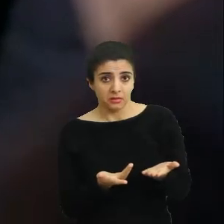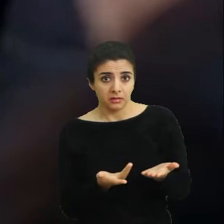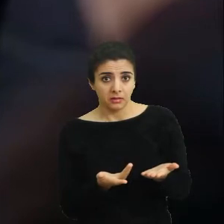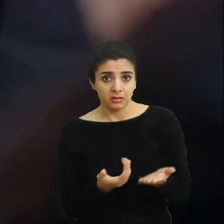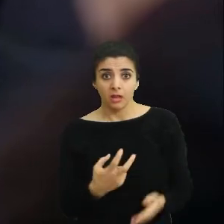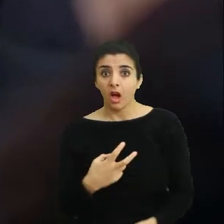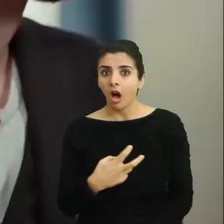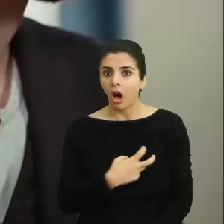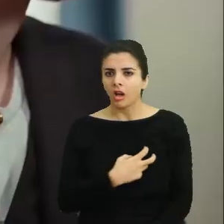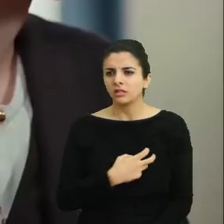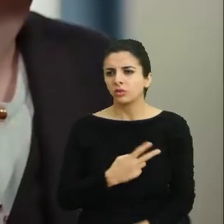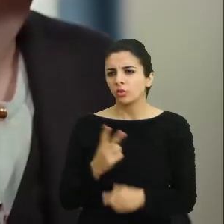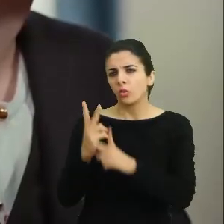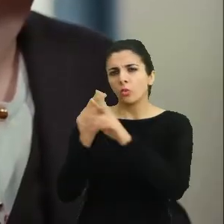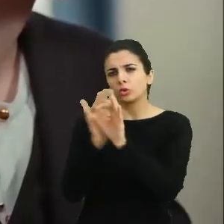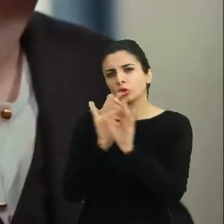Aşk umutsuzdur.